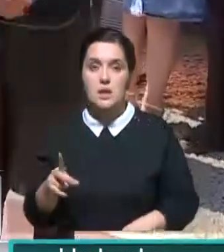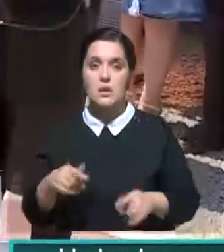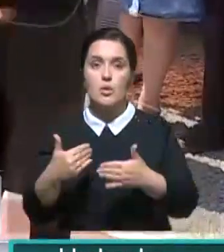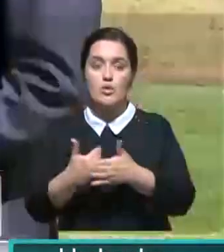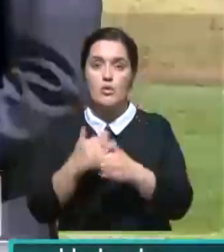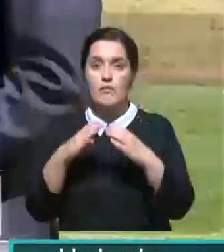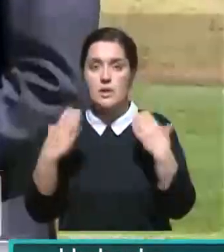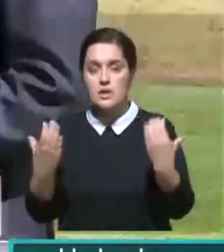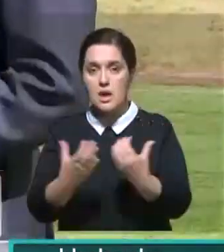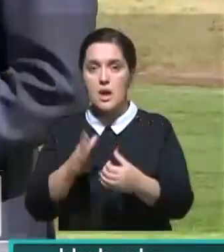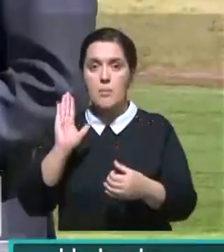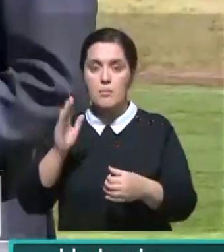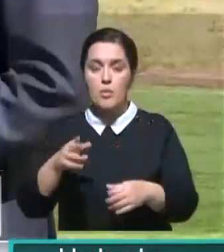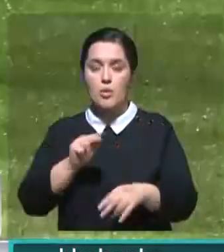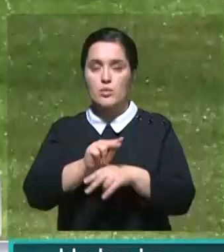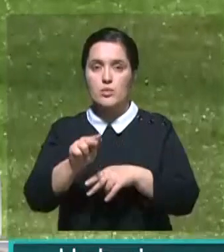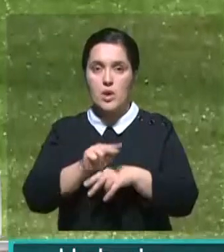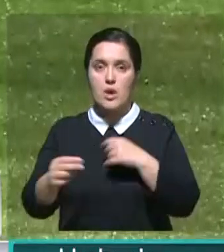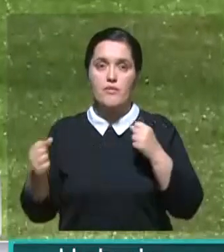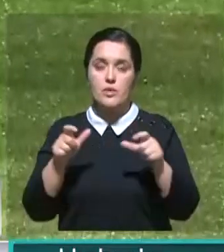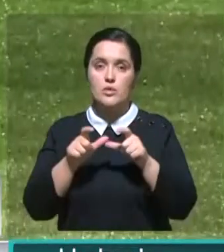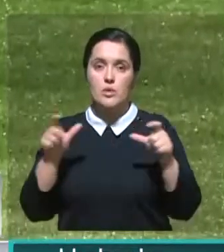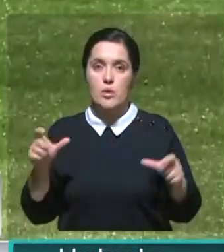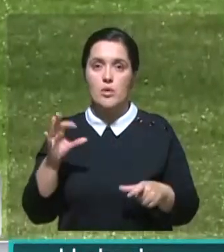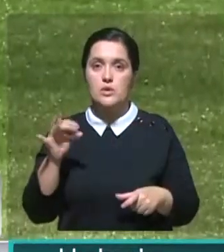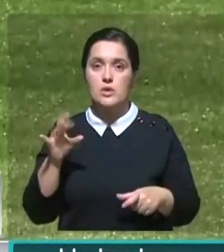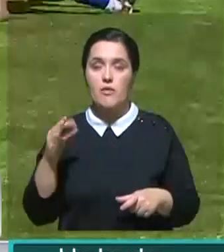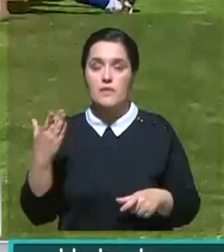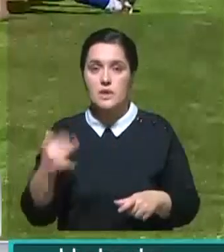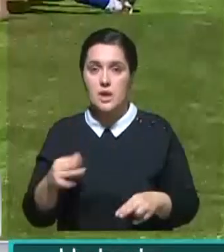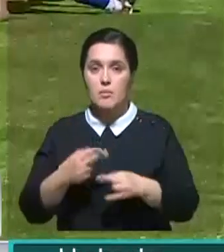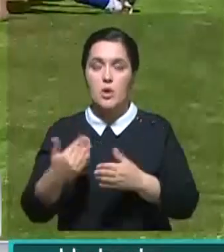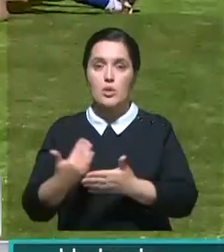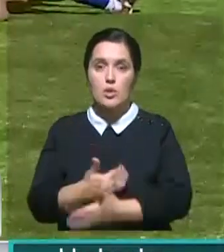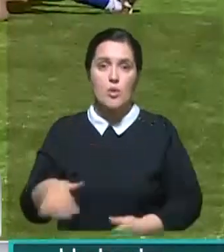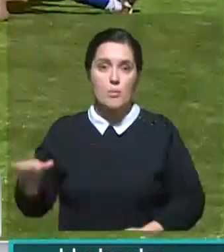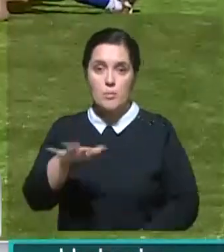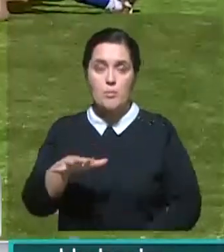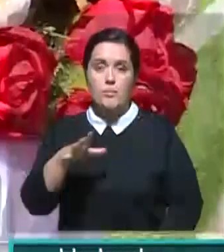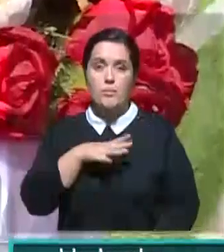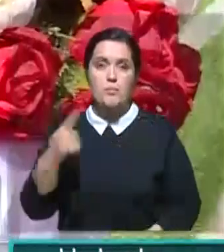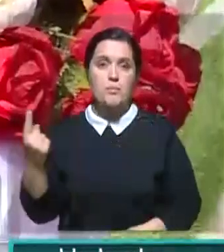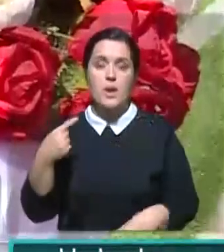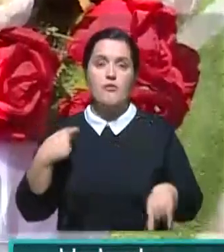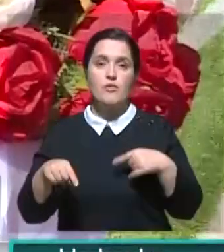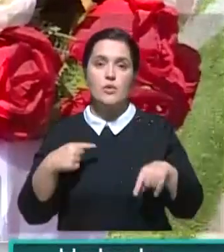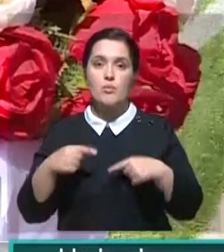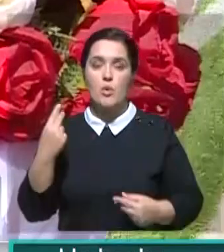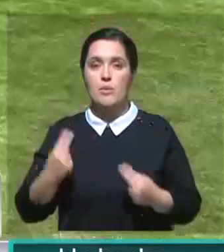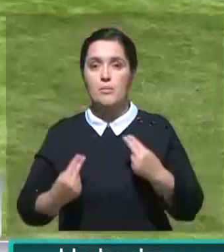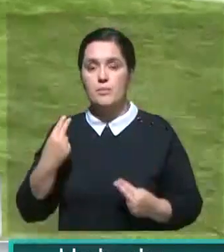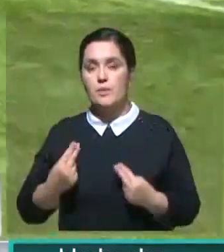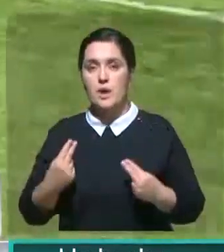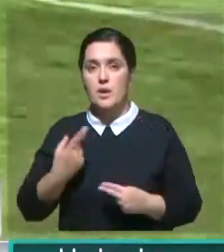стадион. Здесь будут проводиться уроки физкультуры школы имени Островского. На новеньком поле состоялся и первый футбольный матч. Товарищеская